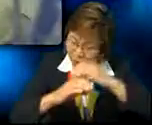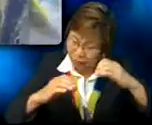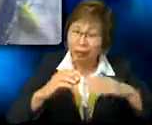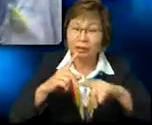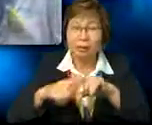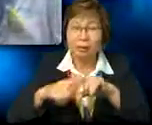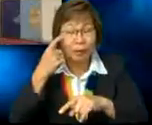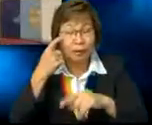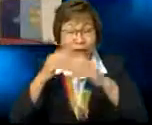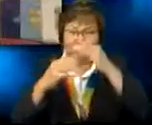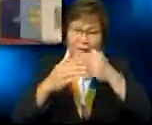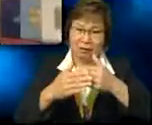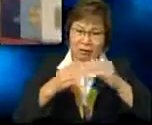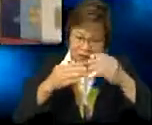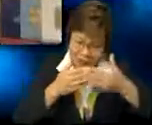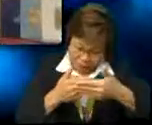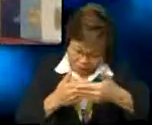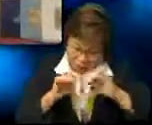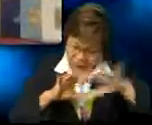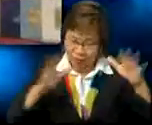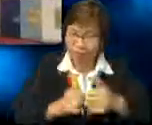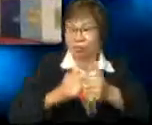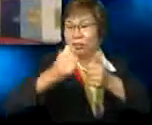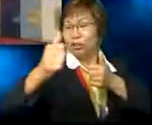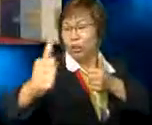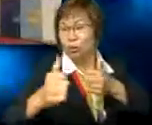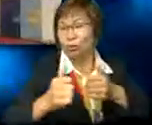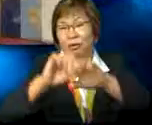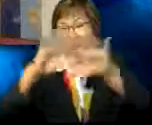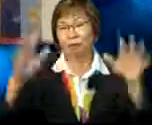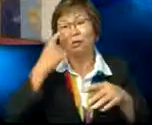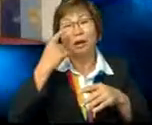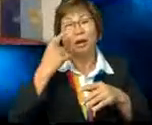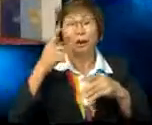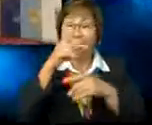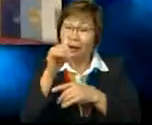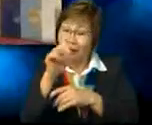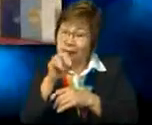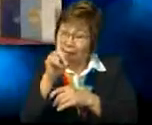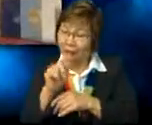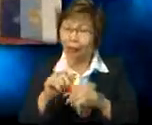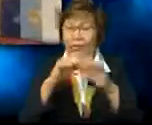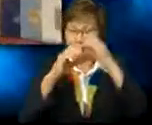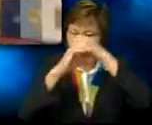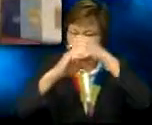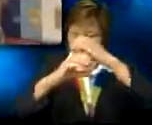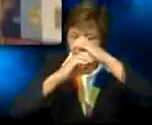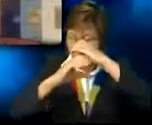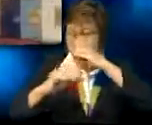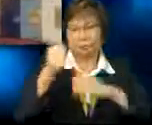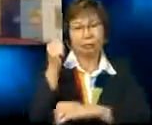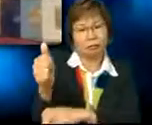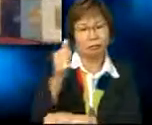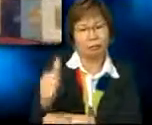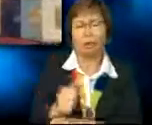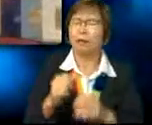kita lihat dekat, dia jelas. Lihat jauh pun dia jelas kerana kanta kita yang bergerak, yang difokus dengan sendiri. Kalau disebutkan terlampau banyak benda